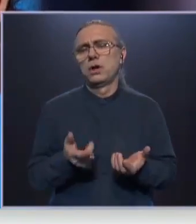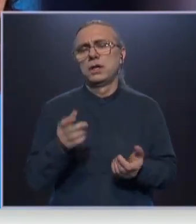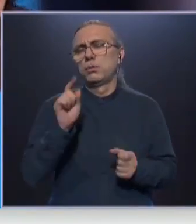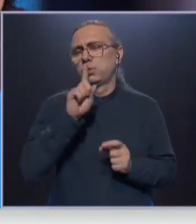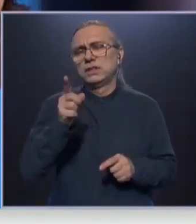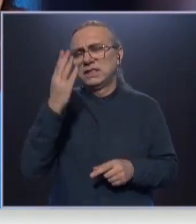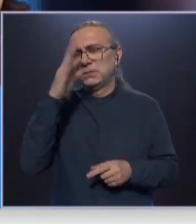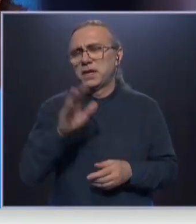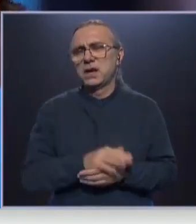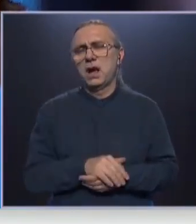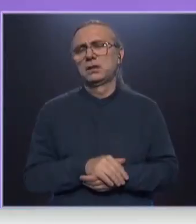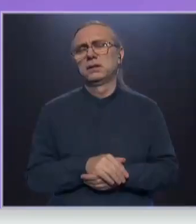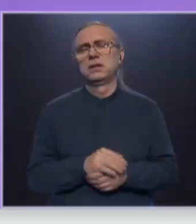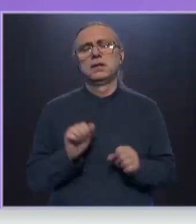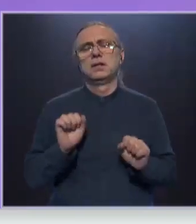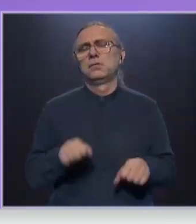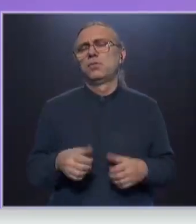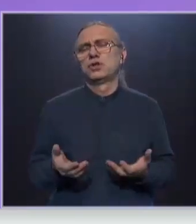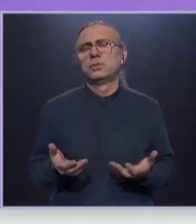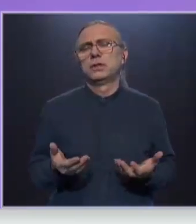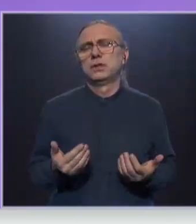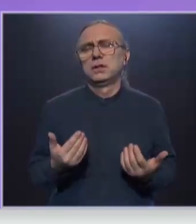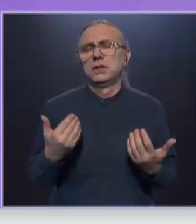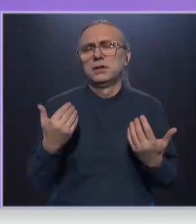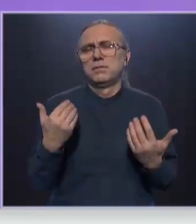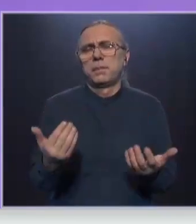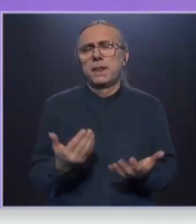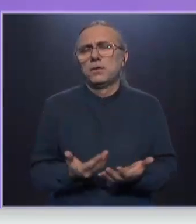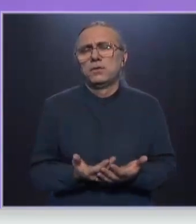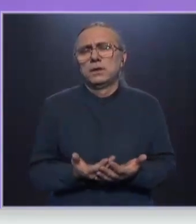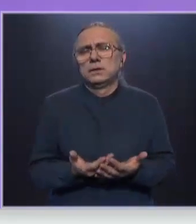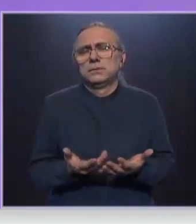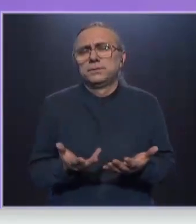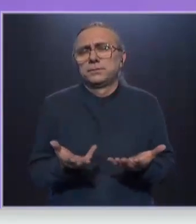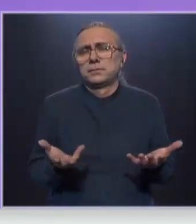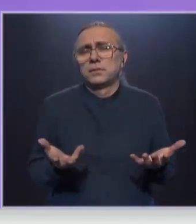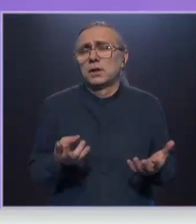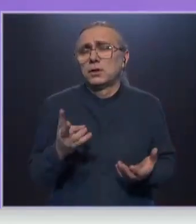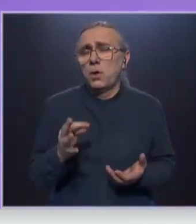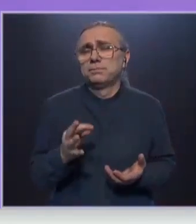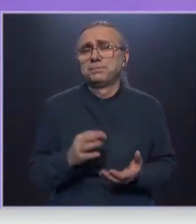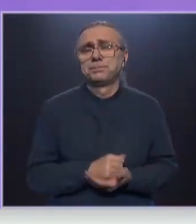родите там целый детский садик там, или футбольную команду с медсестрой, без проблем. Вот. Но